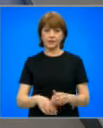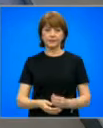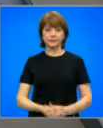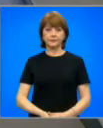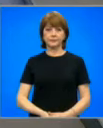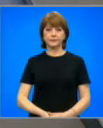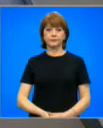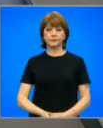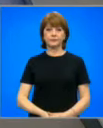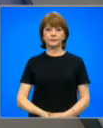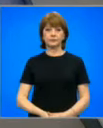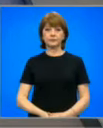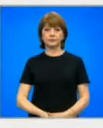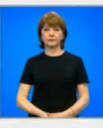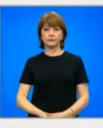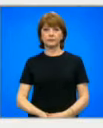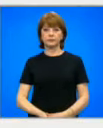започва.